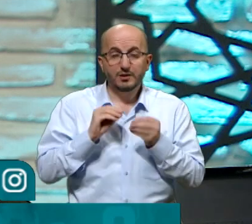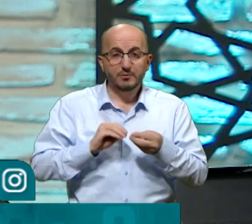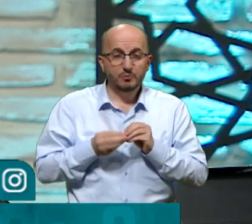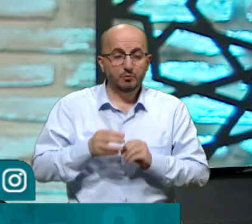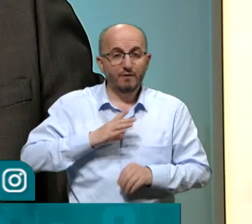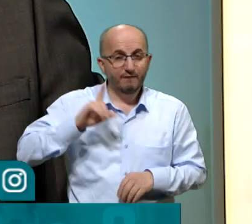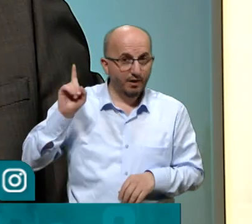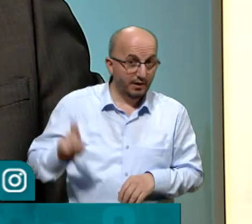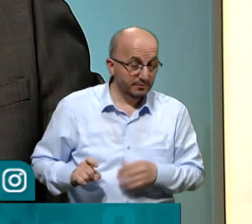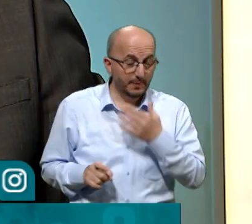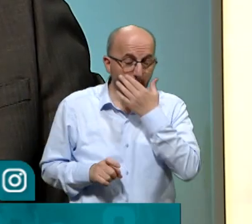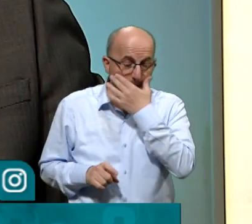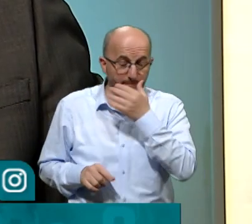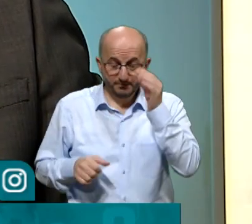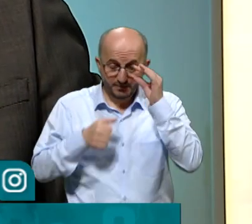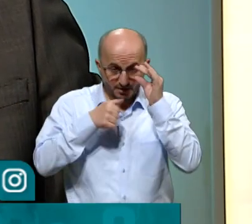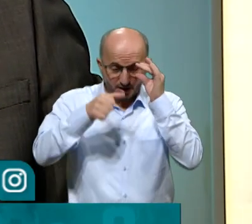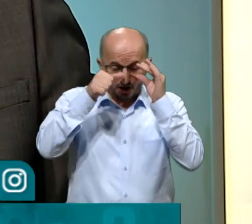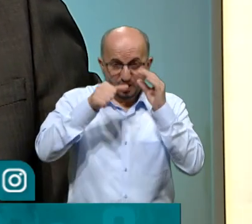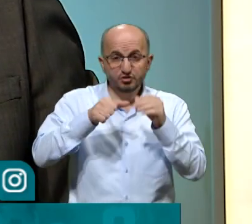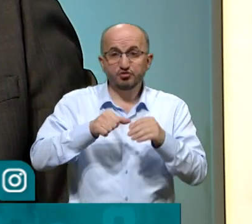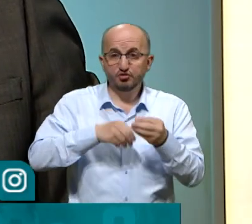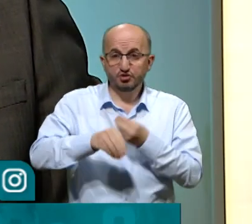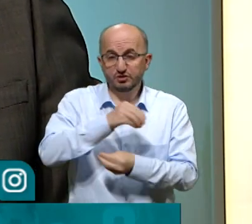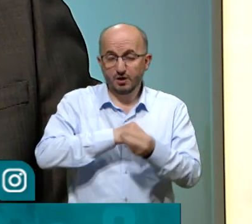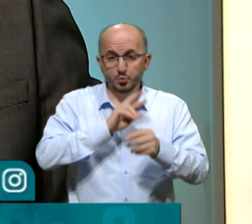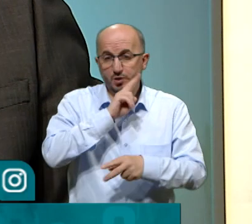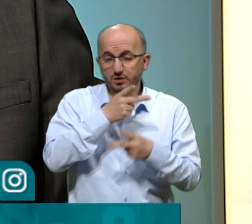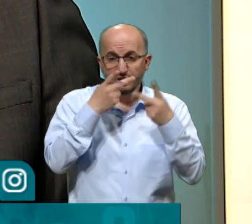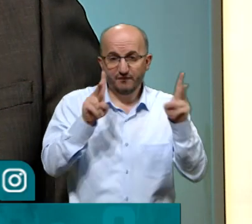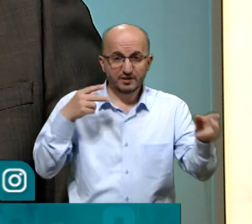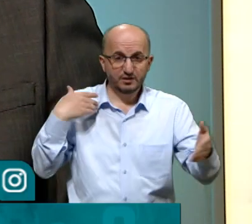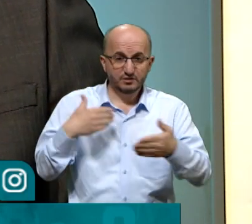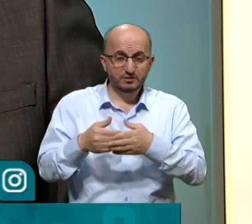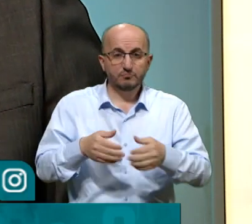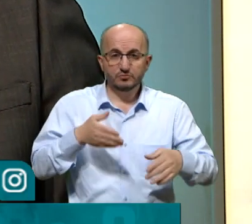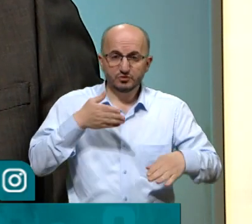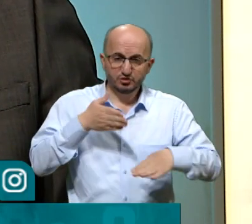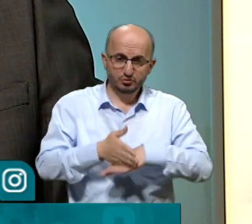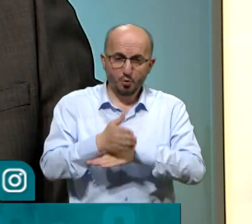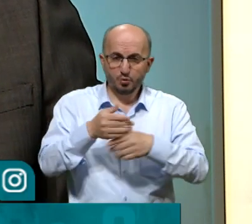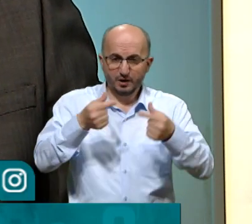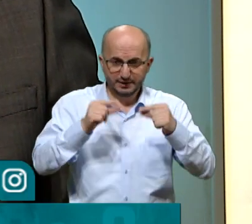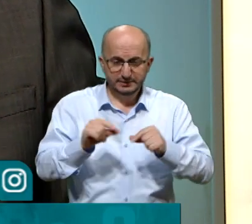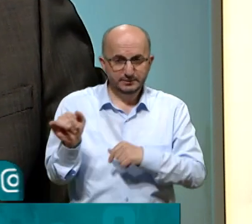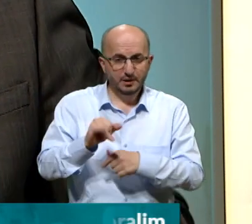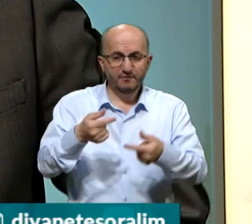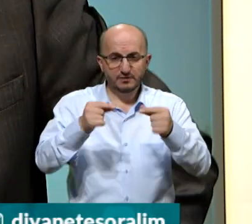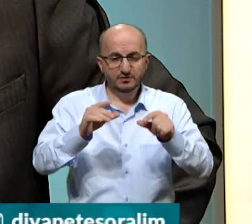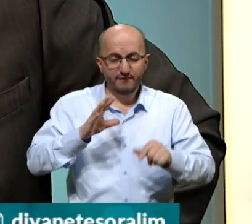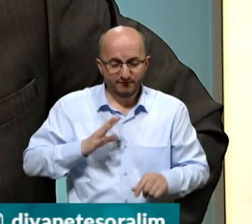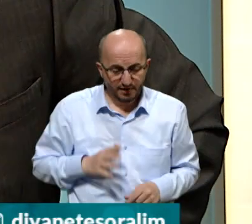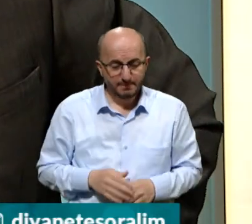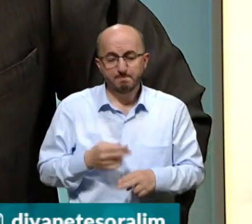sakınca var mı Aç da günahların affedileceği ne dair Sahih Hadisler olduğu gibi zayıf hadisler de